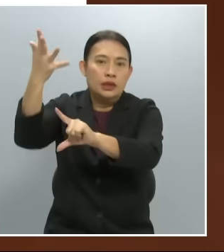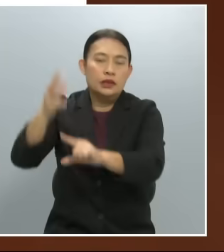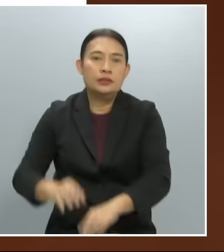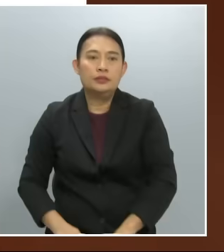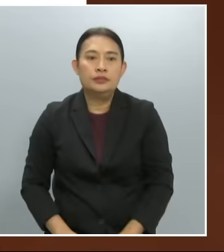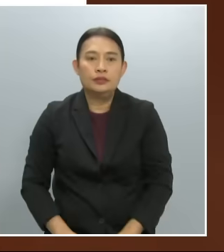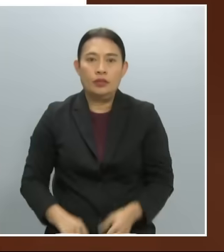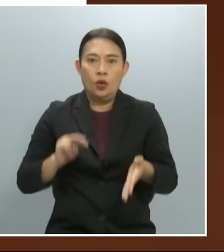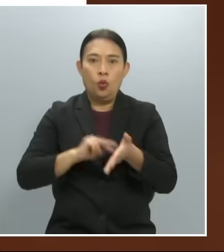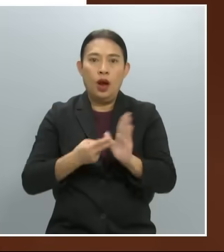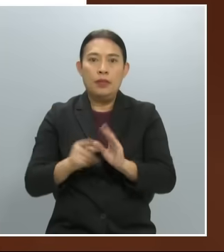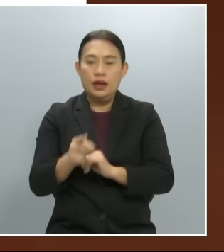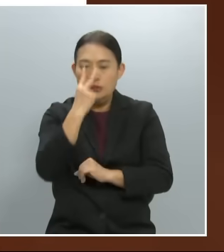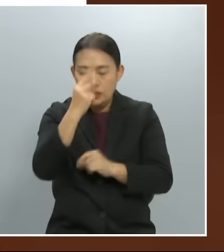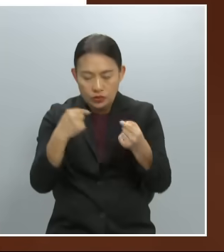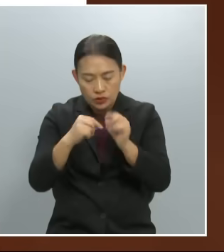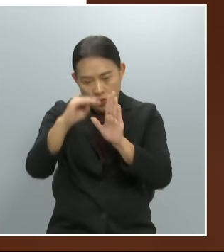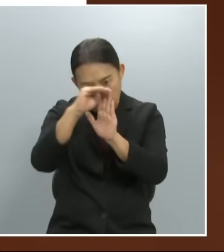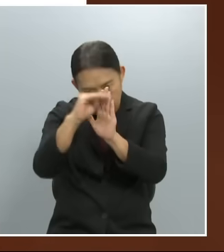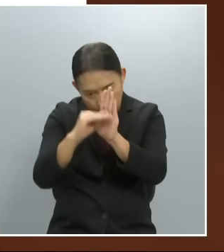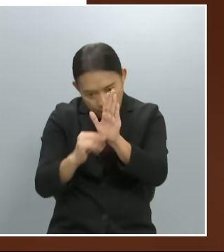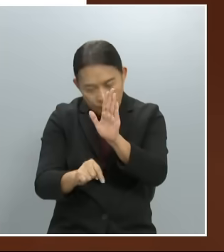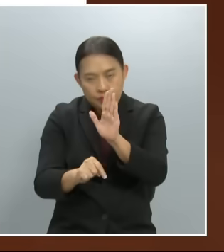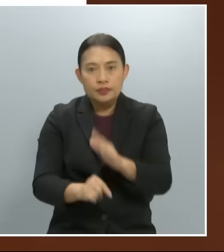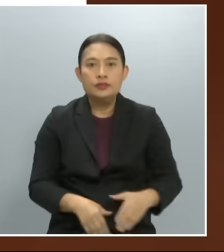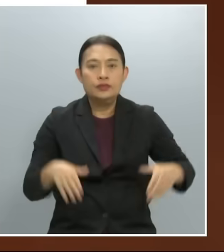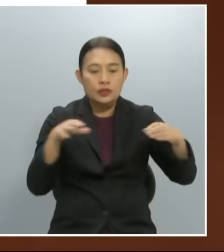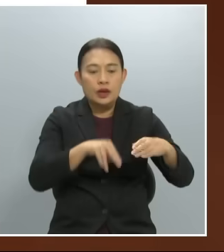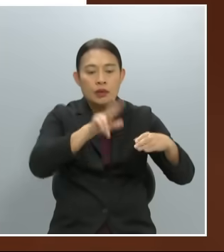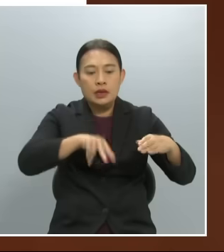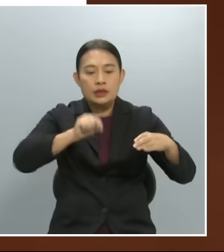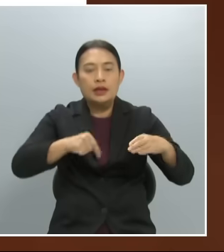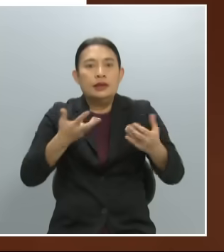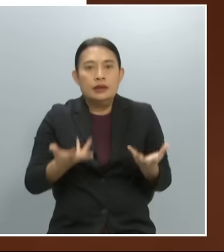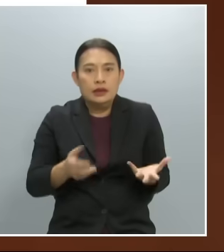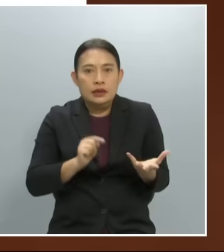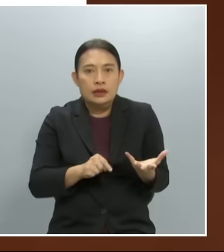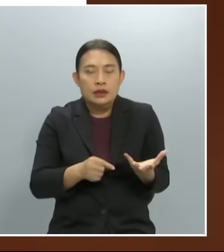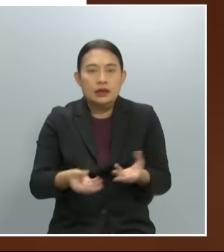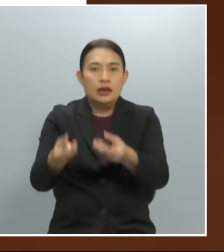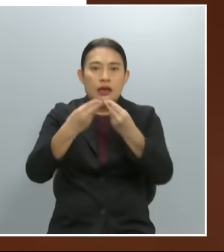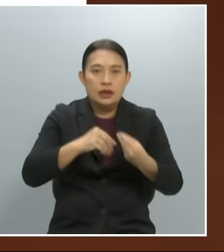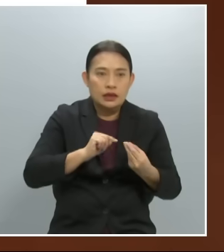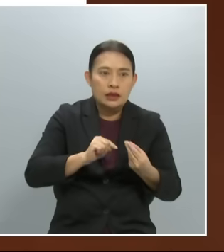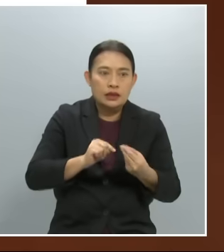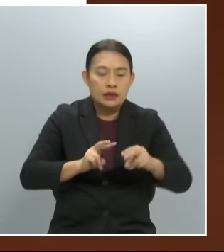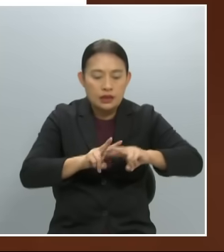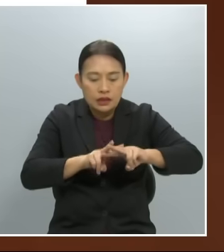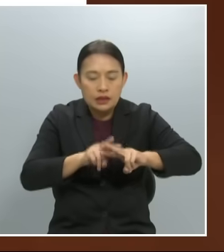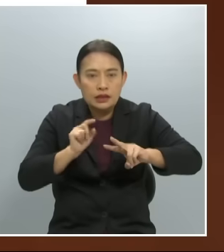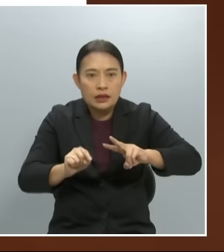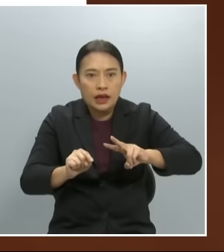ก็แปลว่าเอาไทม์ไลน์มาบอกเลยนี่จากเพื่อไทยจะกลายเป็นแพ้ไทยในทำนองว่าติดแฮชแท็กแพ้